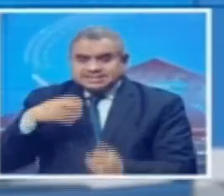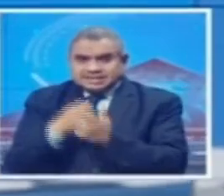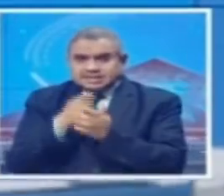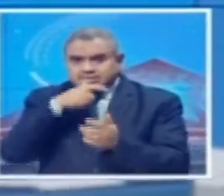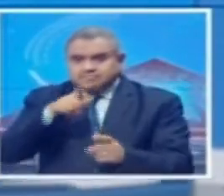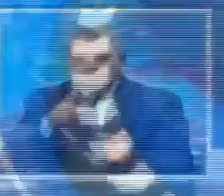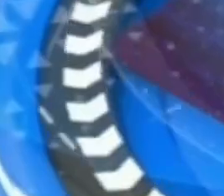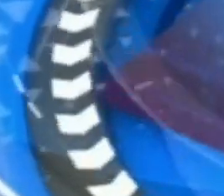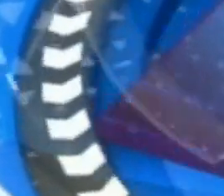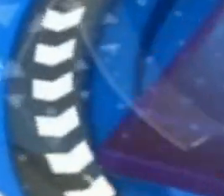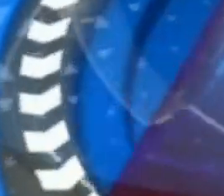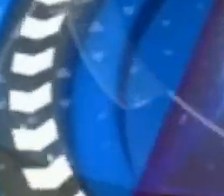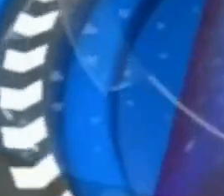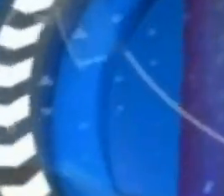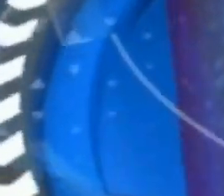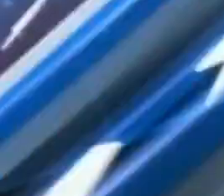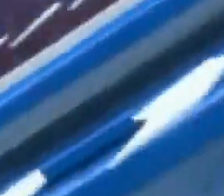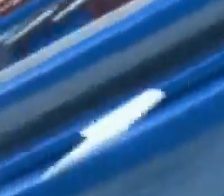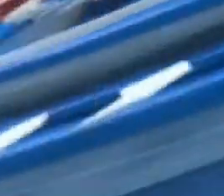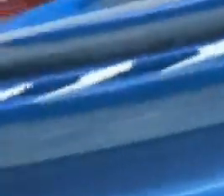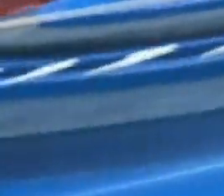ليتشانغ.